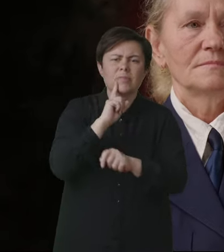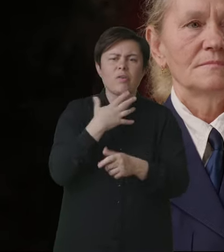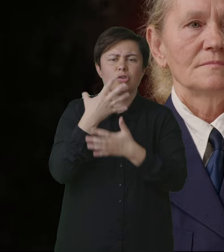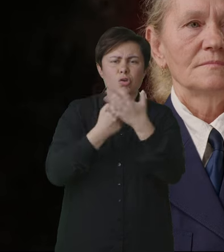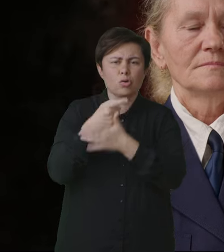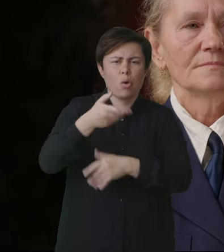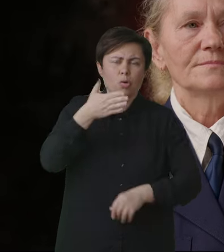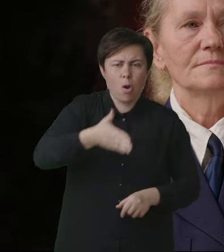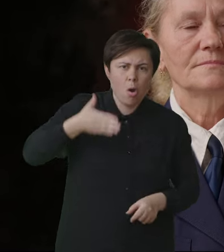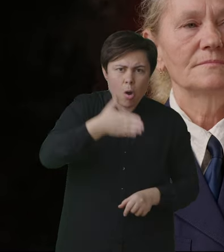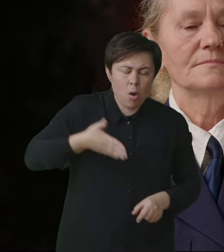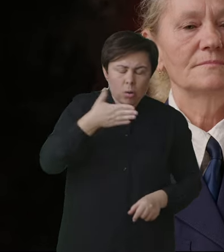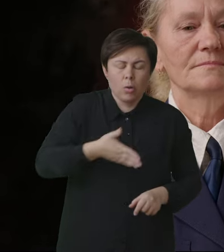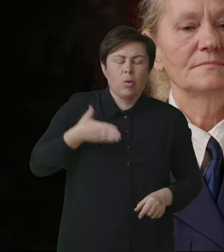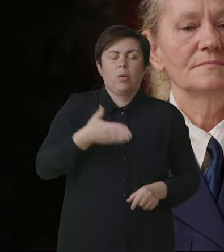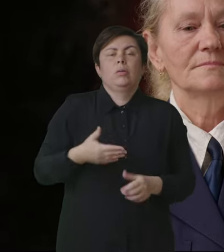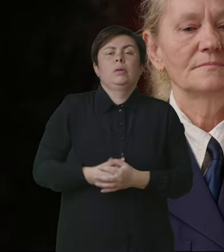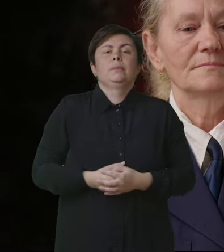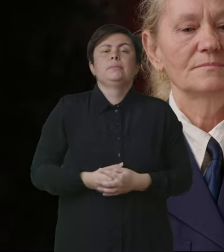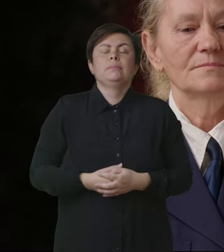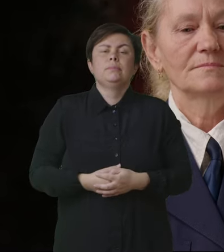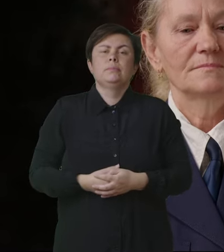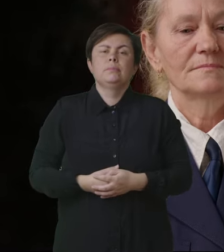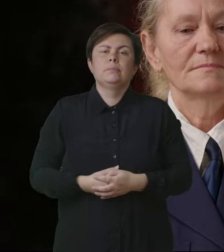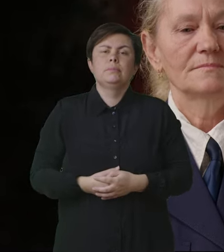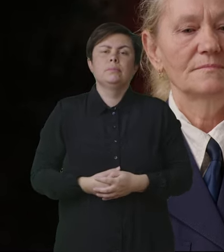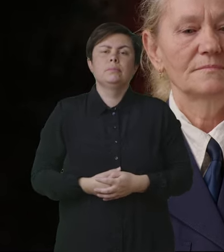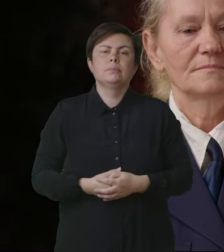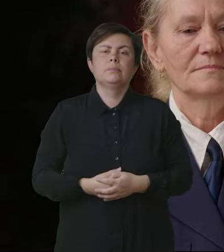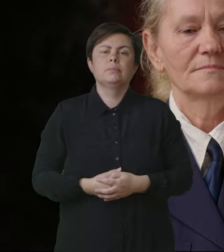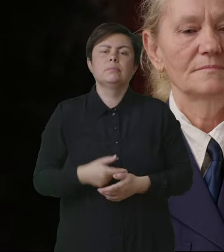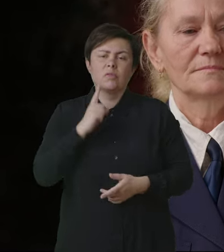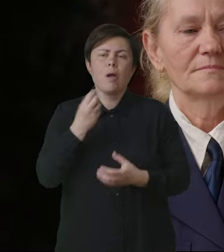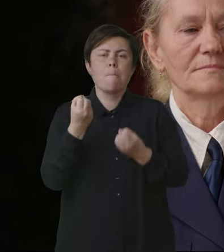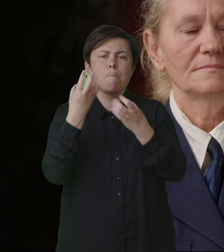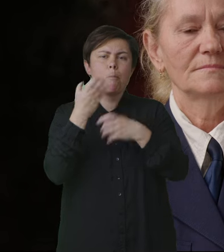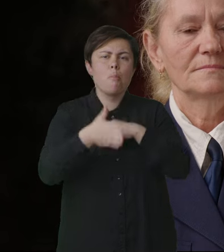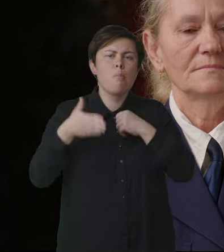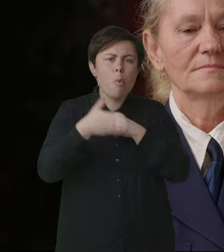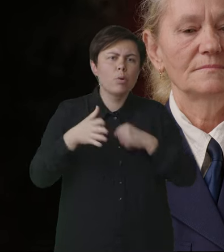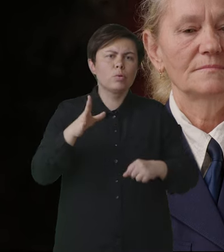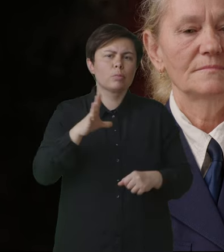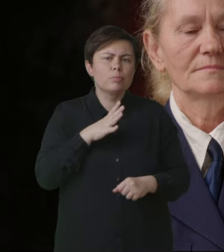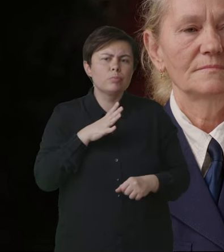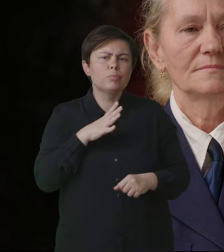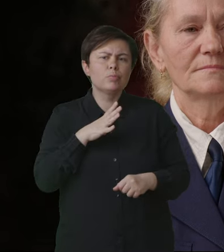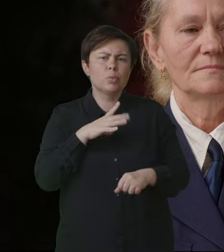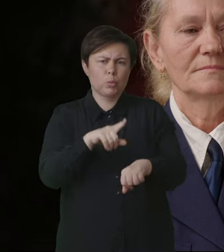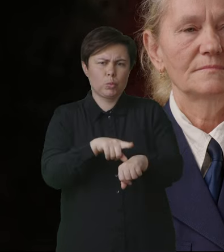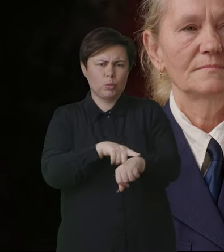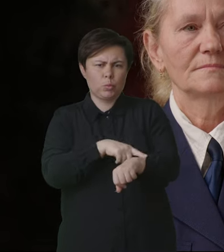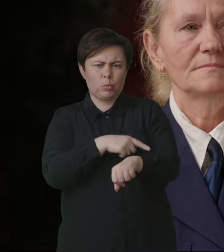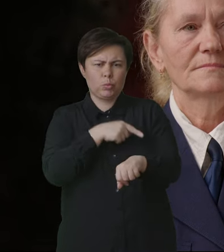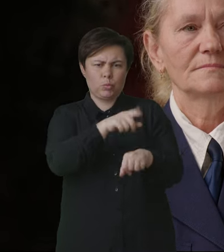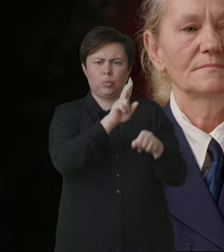z kolei. I te pociągi właśnie były, dość długo jechały z